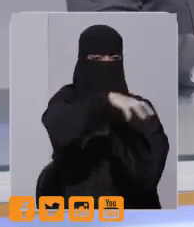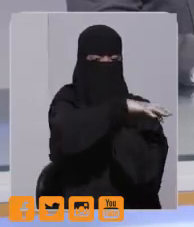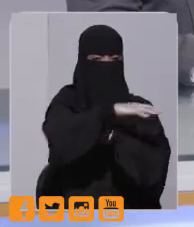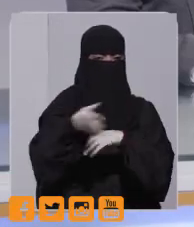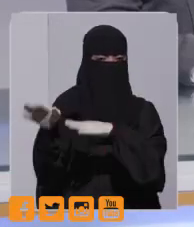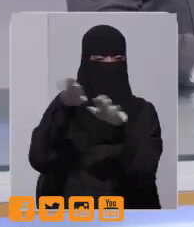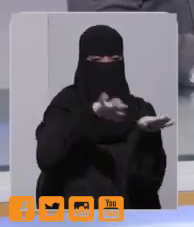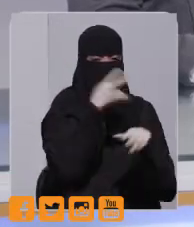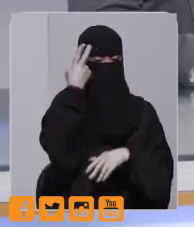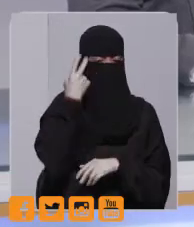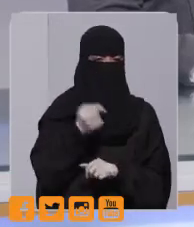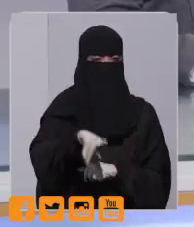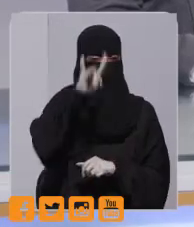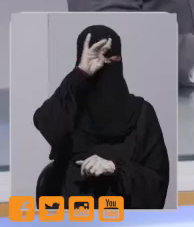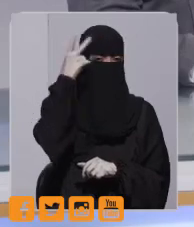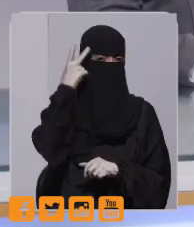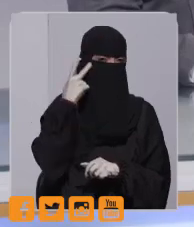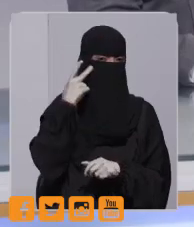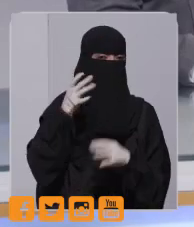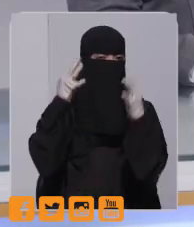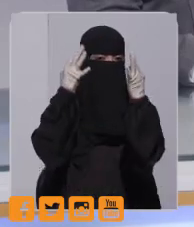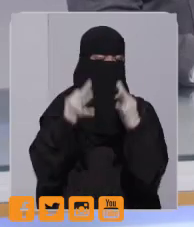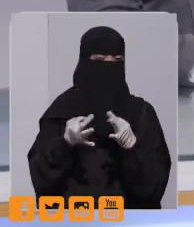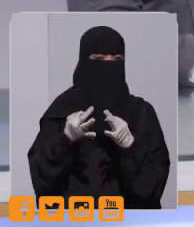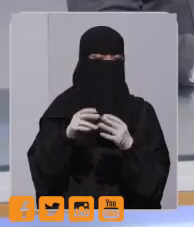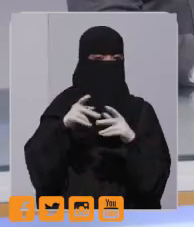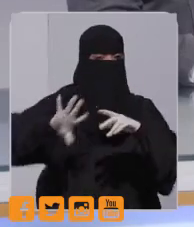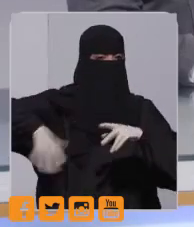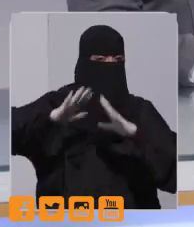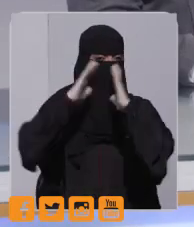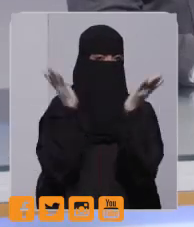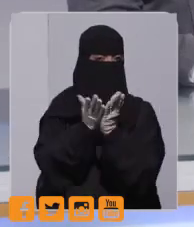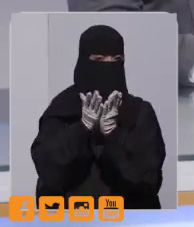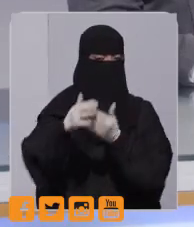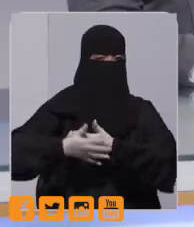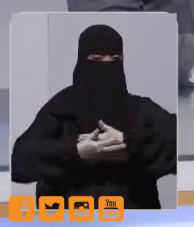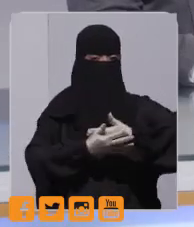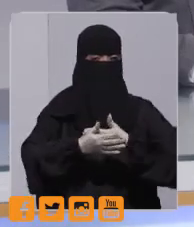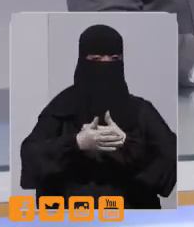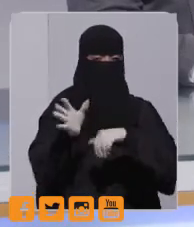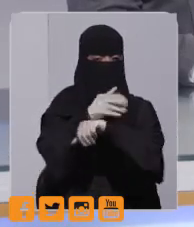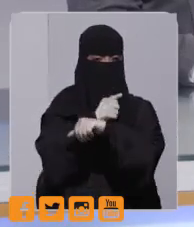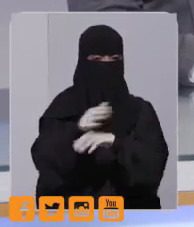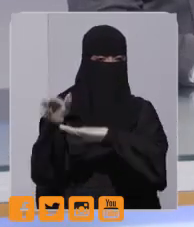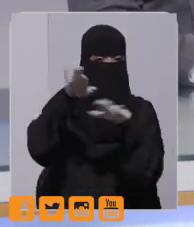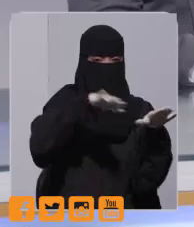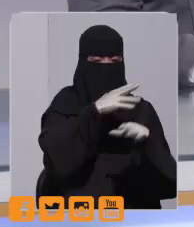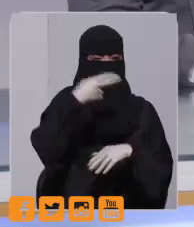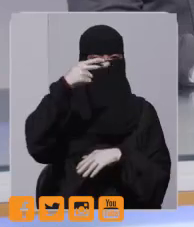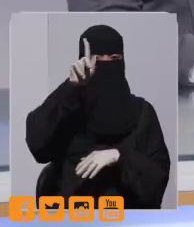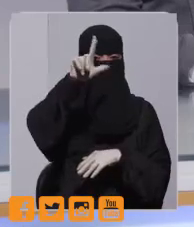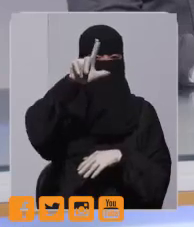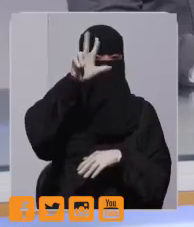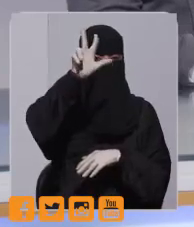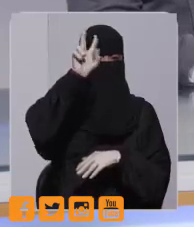بساحل حضرموت محافظ حضرموت استمع من المدير العام لصندوق الرعايه الاجتماعيه بساحل حضرموت عبد الله محسن